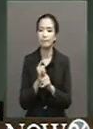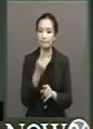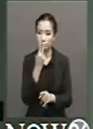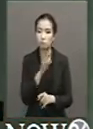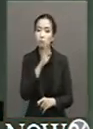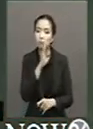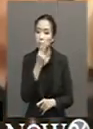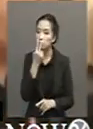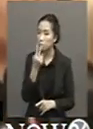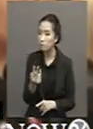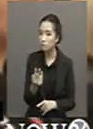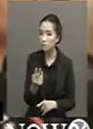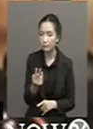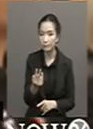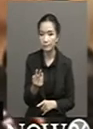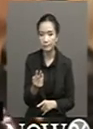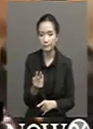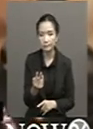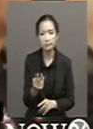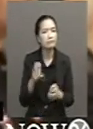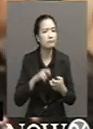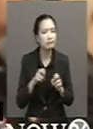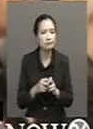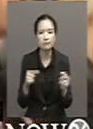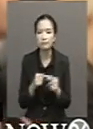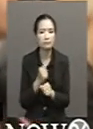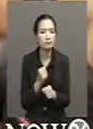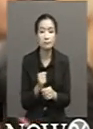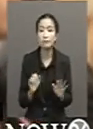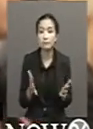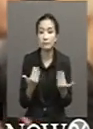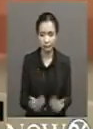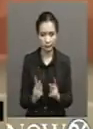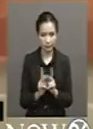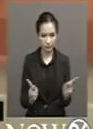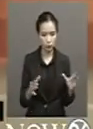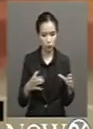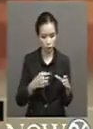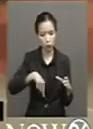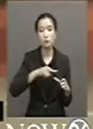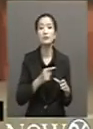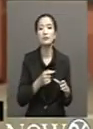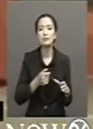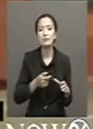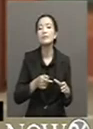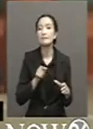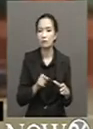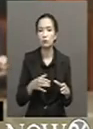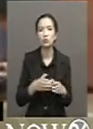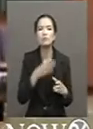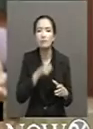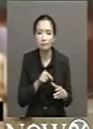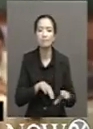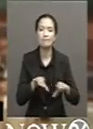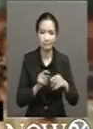ต่ถ้าไปดูช่องว่างเพื่อไม่ให้เกิดสุญญากาศในการทำงานตอนนี้คณะกรรมการชุดเดิมยังสามารถบริหารงานต่อไปได้